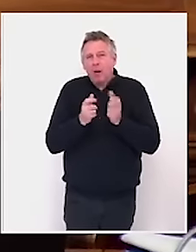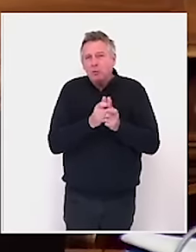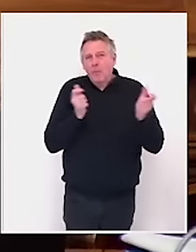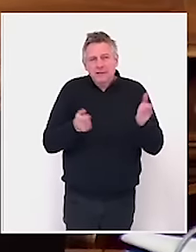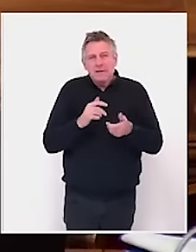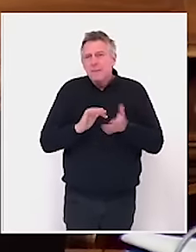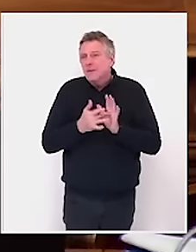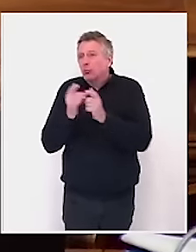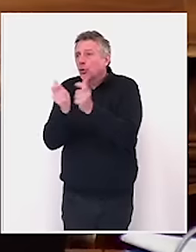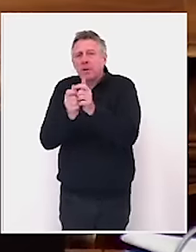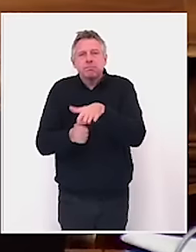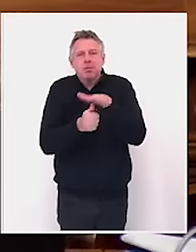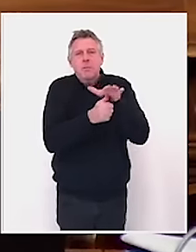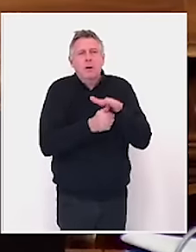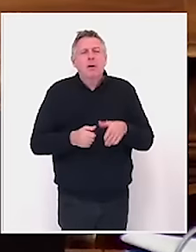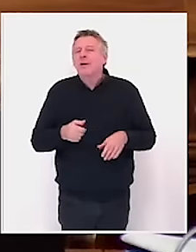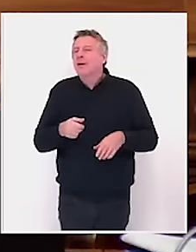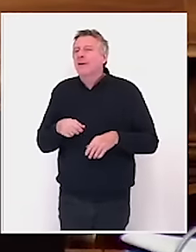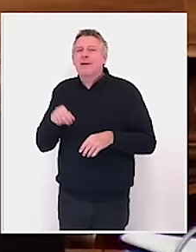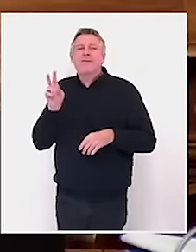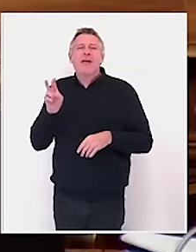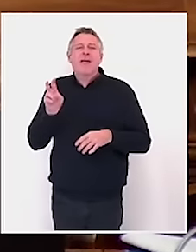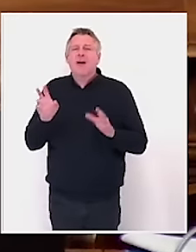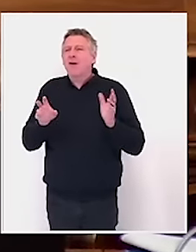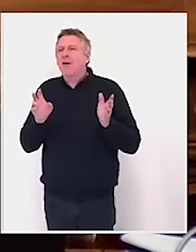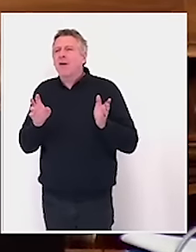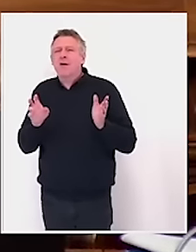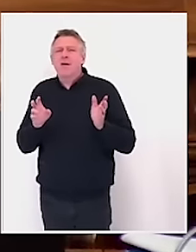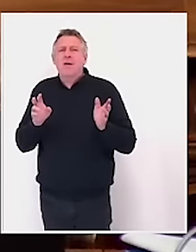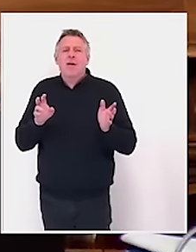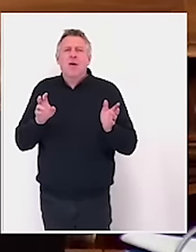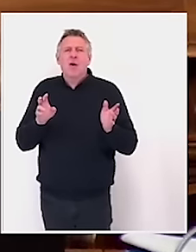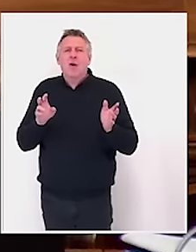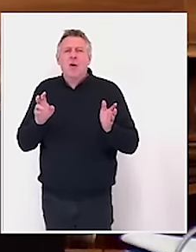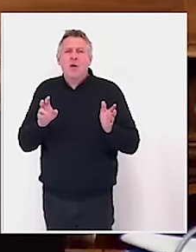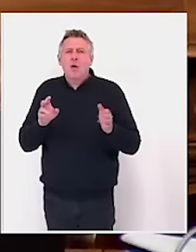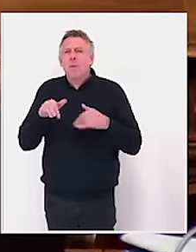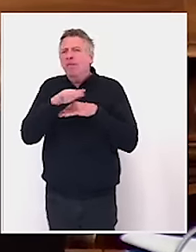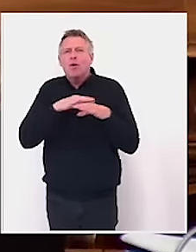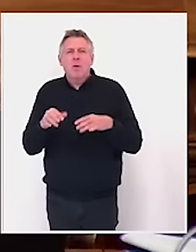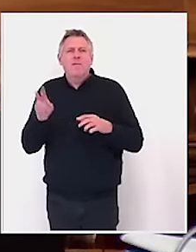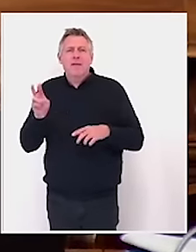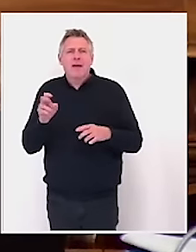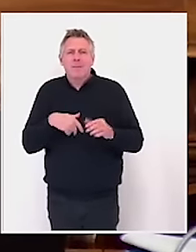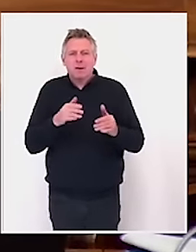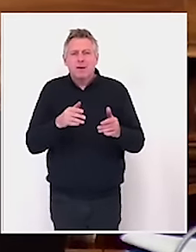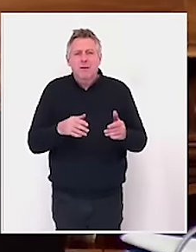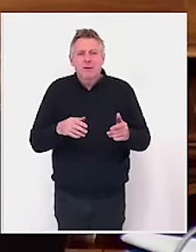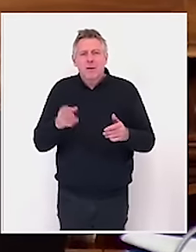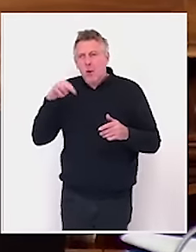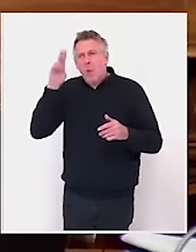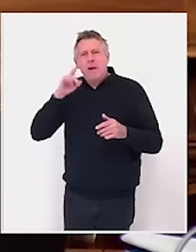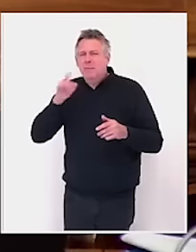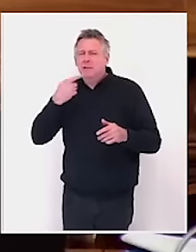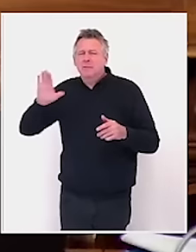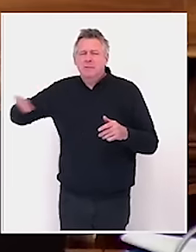font comme si de rien n'était, malgré un discours soi-disant européen, un discours environnemental. Je confonds avec d'autres discussions. Mais